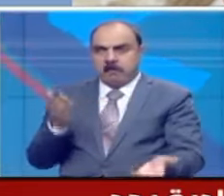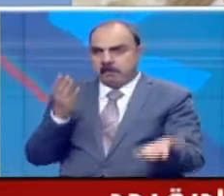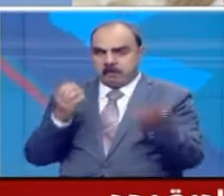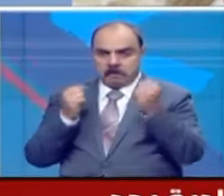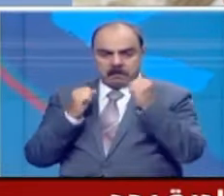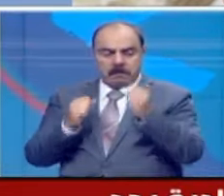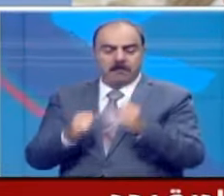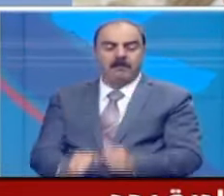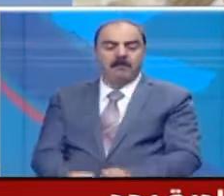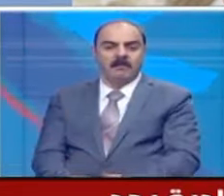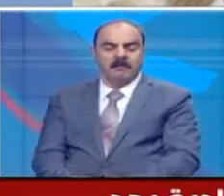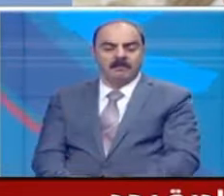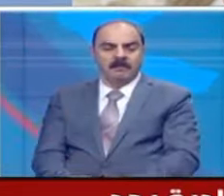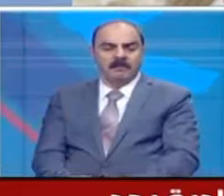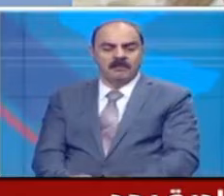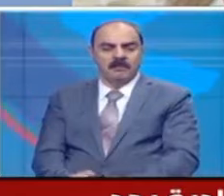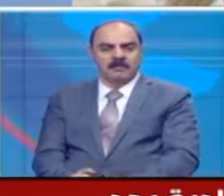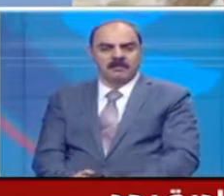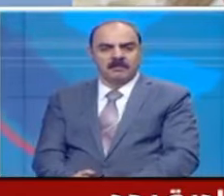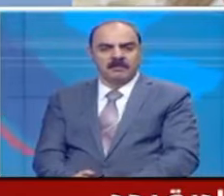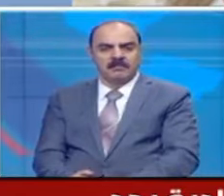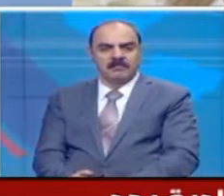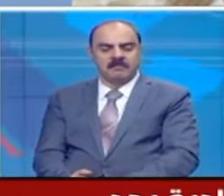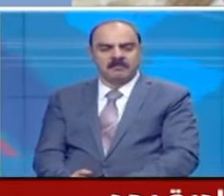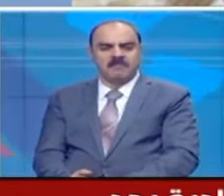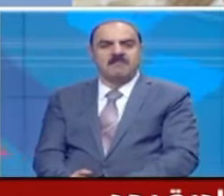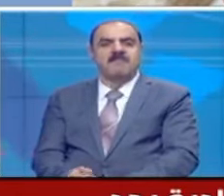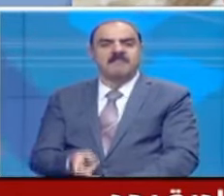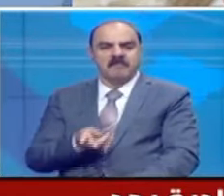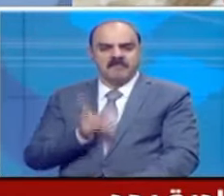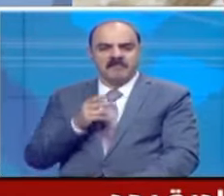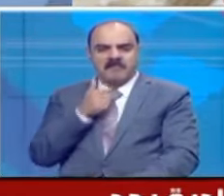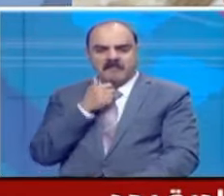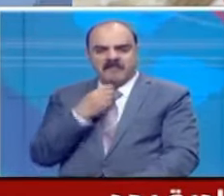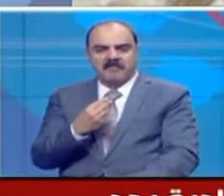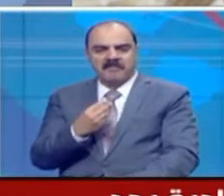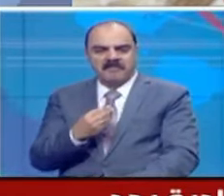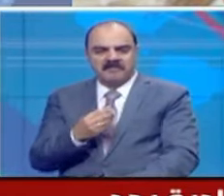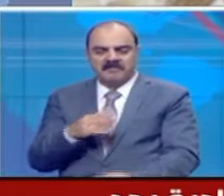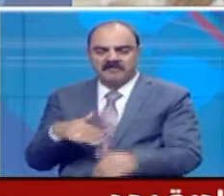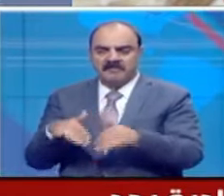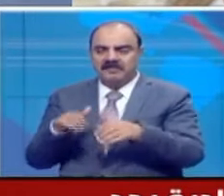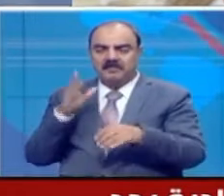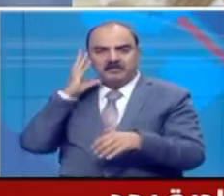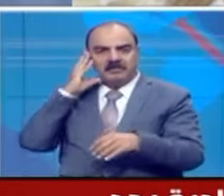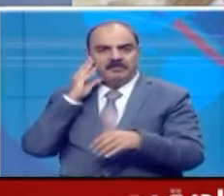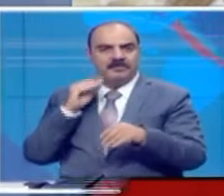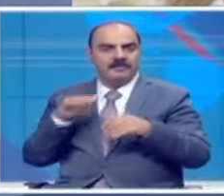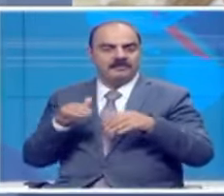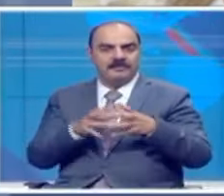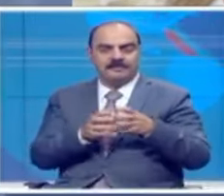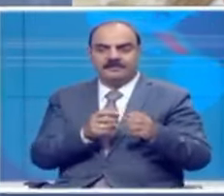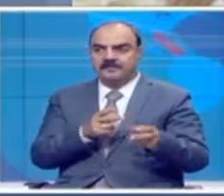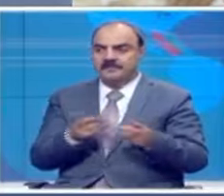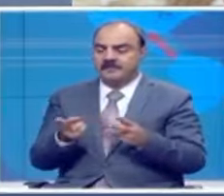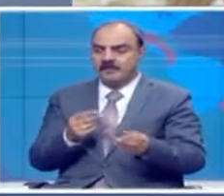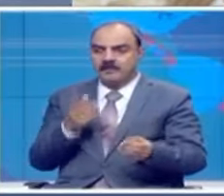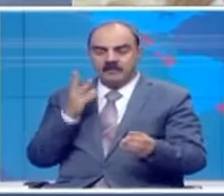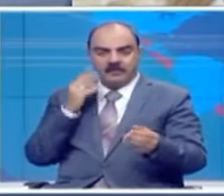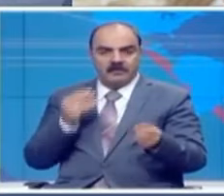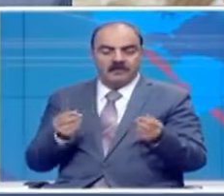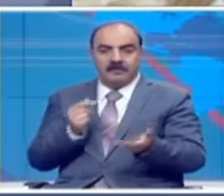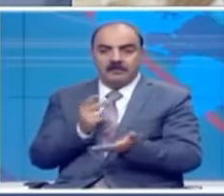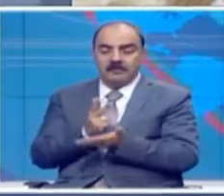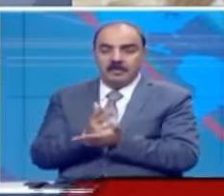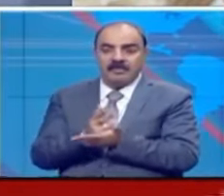يمكن تأثيرها بات إيجابي بشكل كبير جدا في مردود الشارع على هذه القرارات. رفع